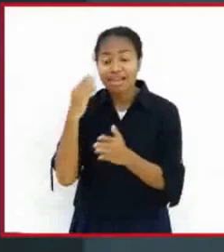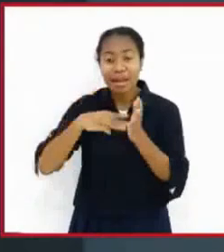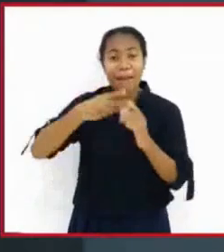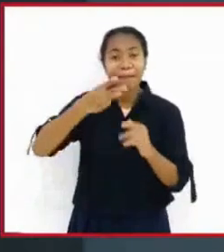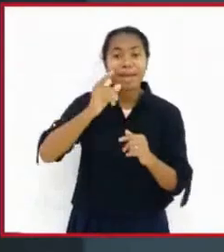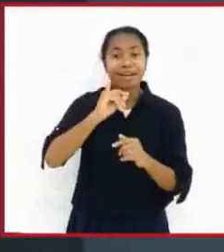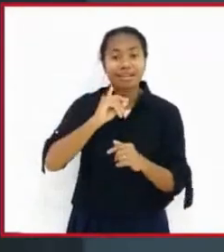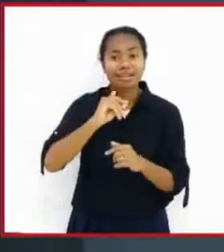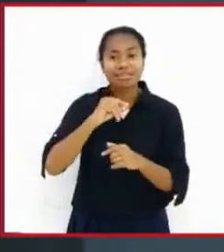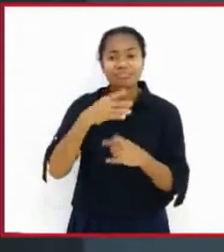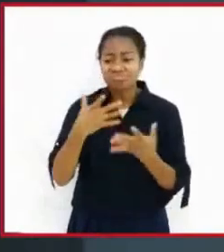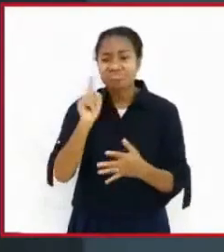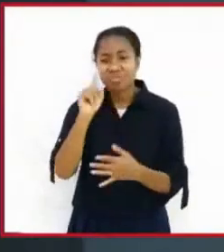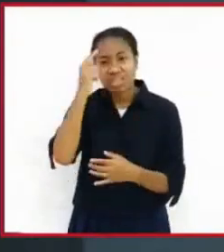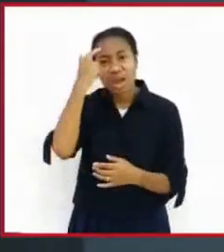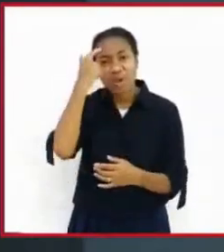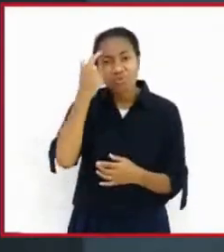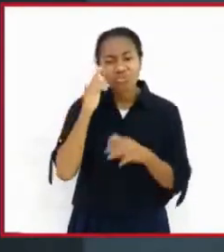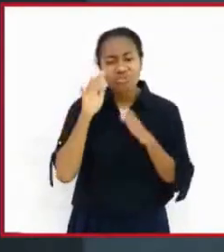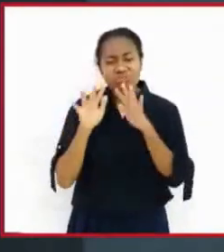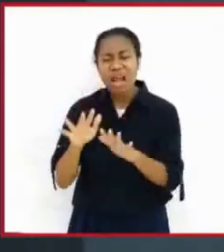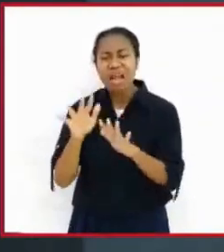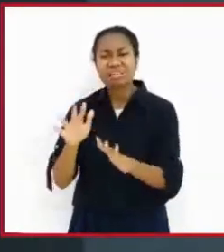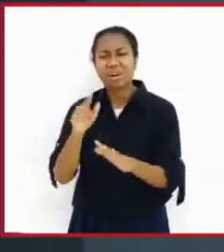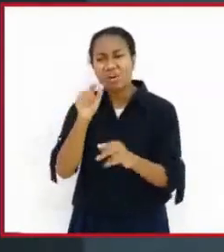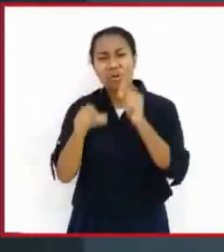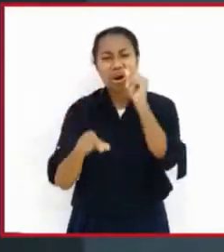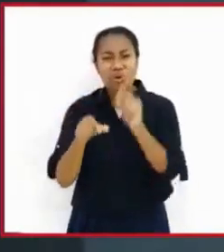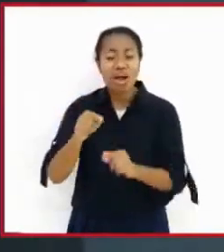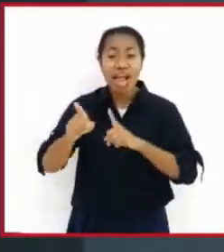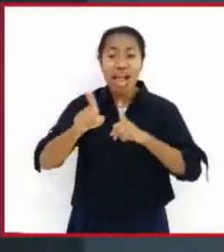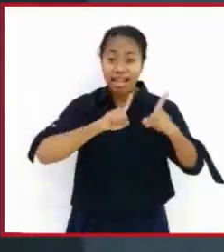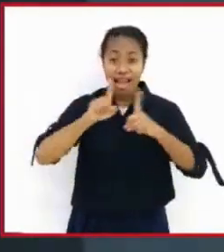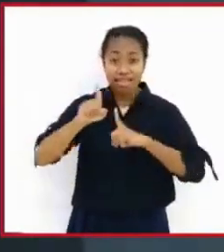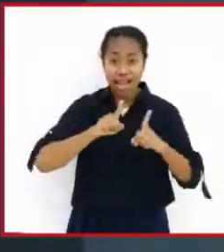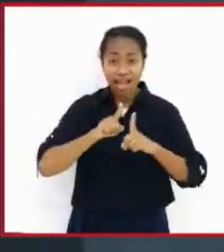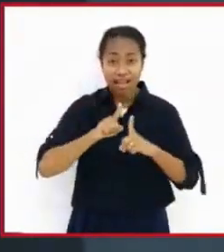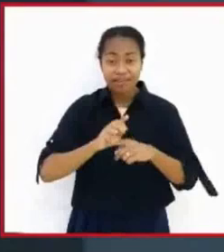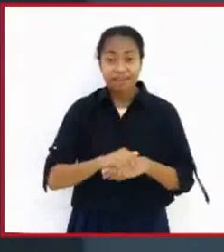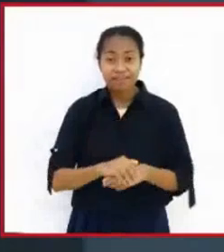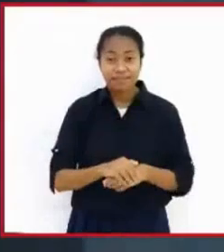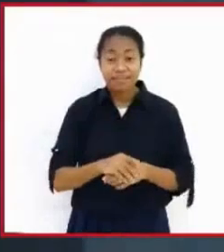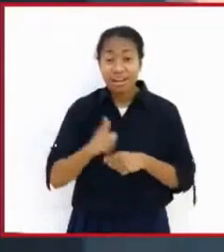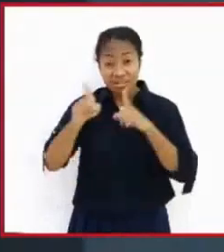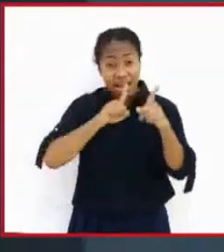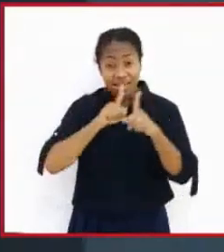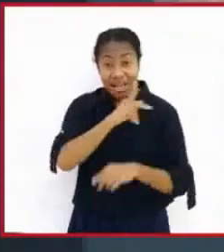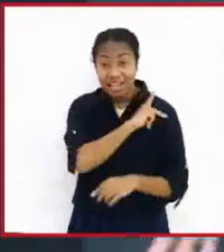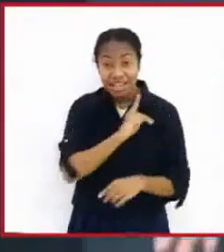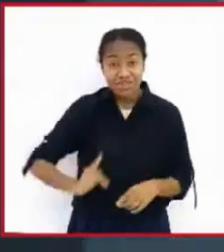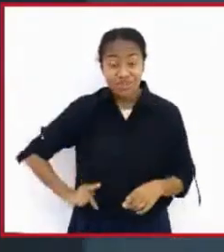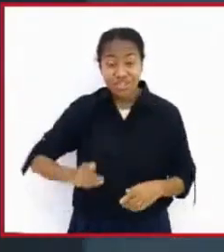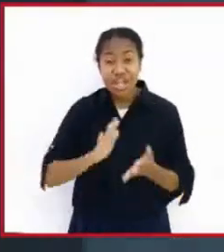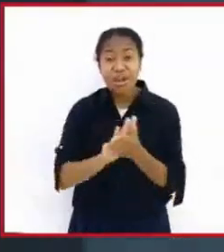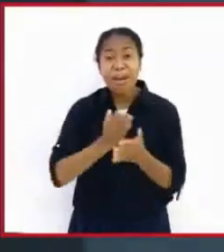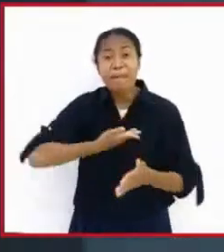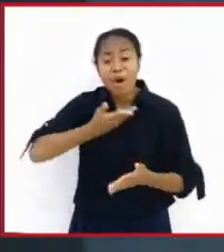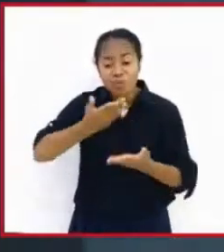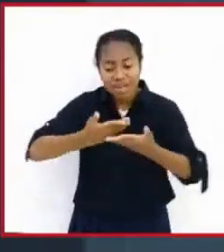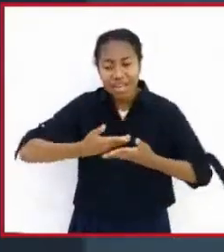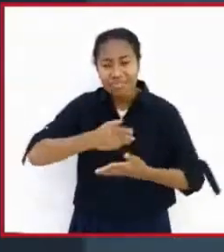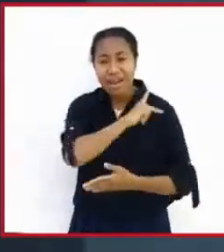begitu banyak orang datang dan datang kepada Kristus dan menerima Kristus